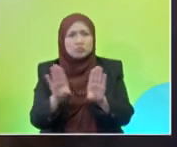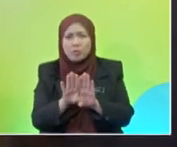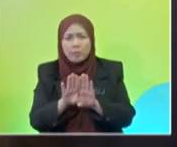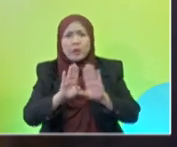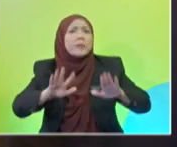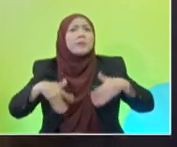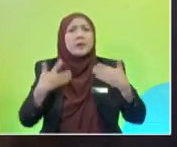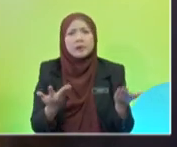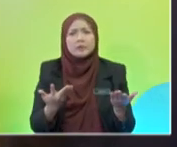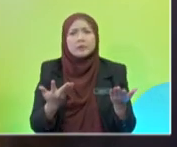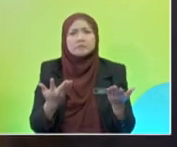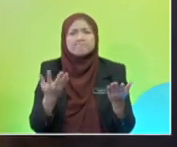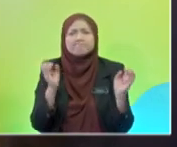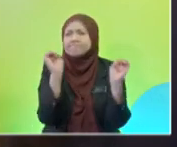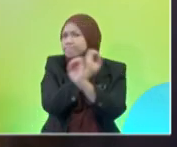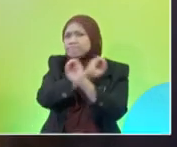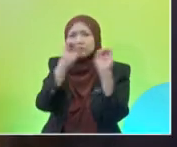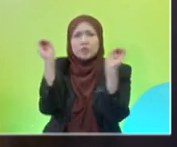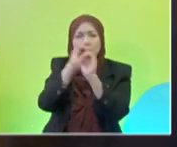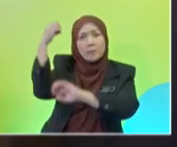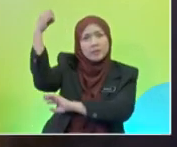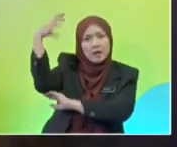ini macam mana Kalau tak ada matahari